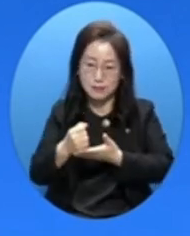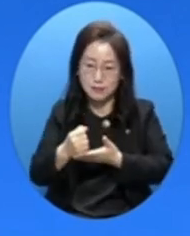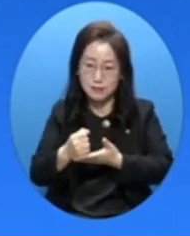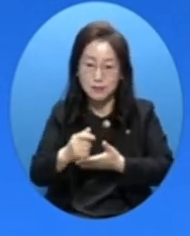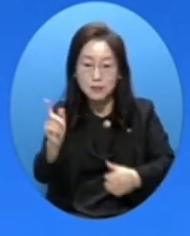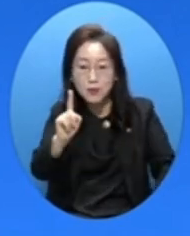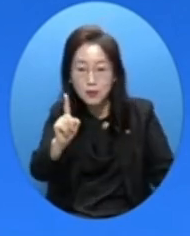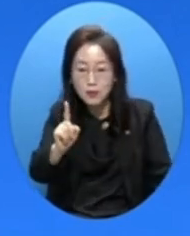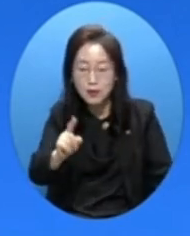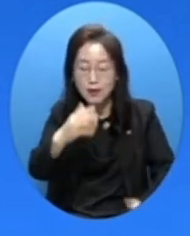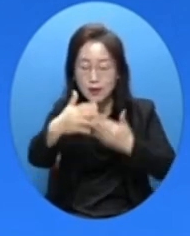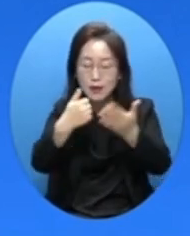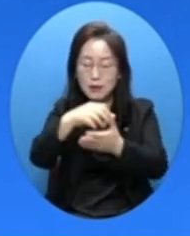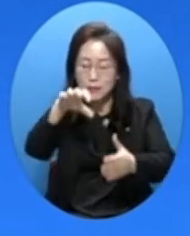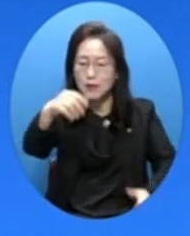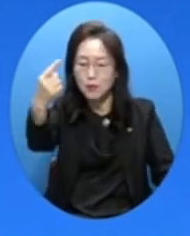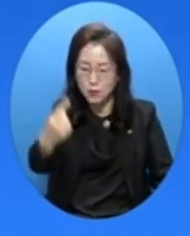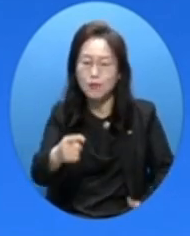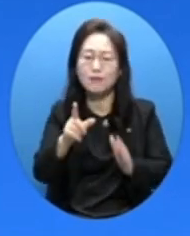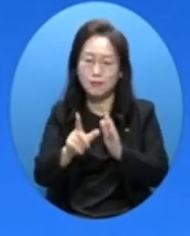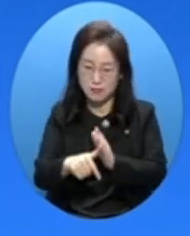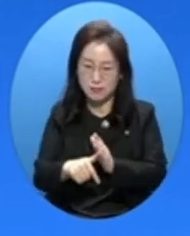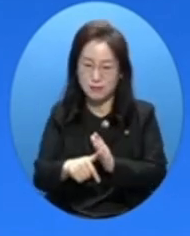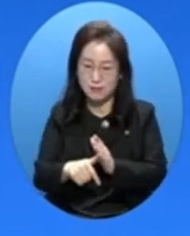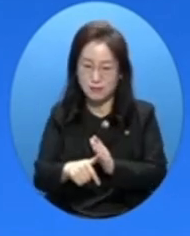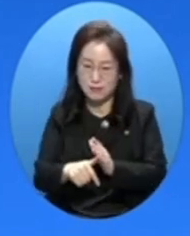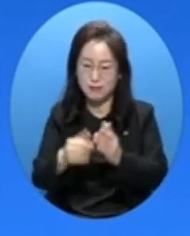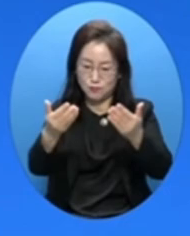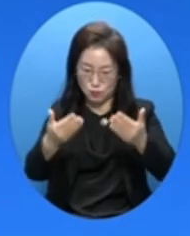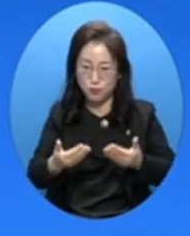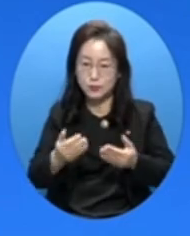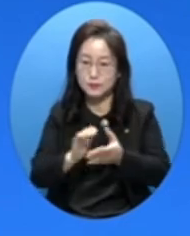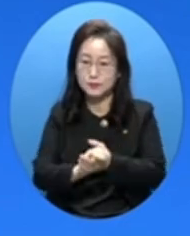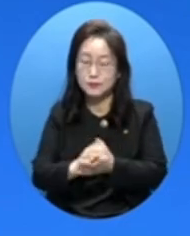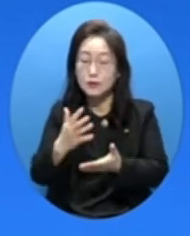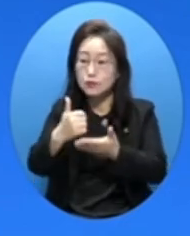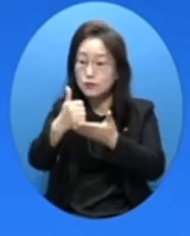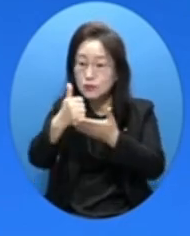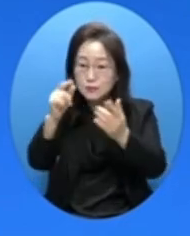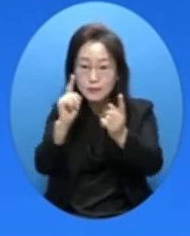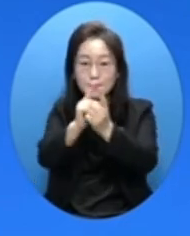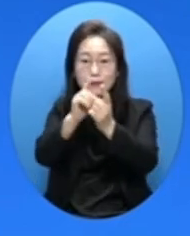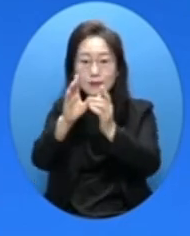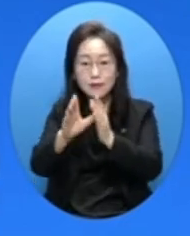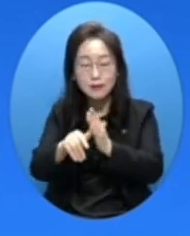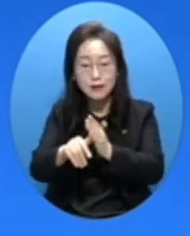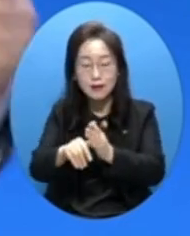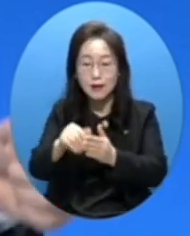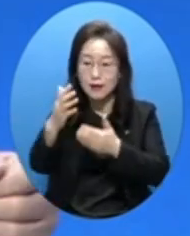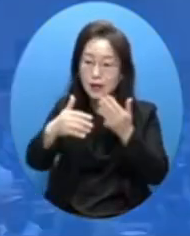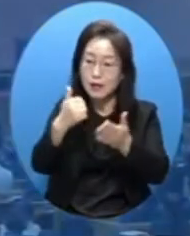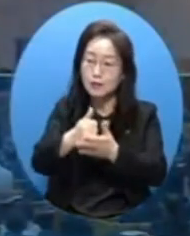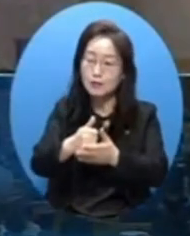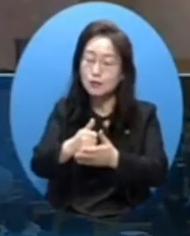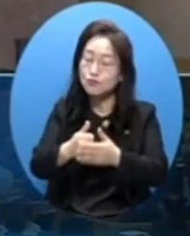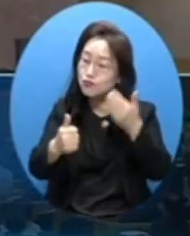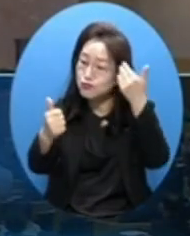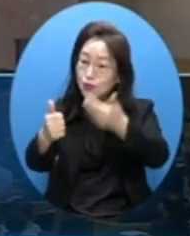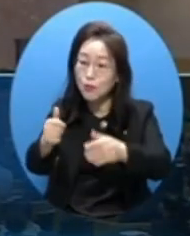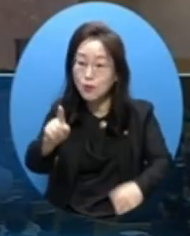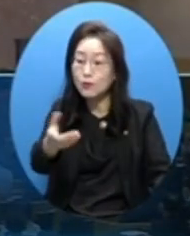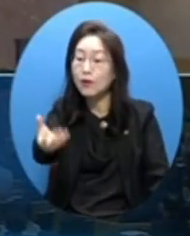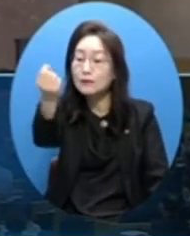그 시간인 것입니다. 그때 주님께 나올 때 주님이 우리가 가진 것을 물어보십니다. 내가 가진 것이 무엇이냐?